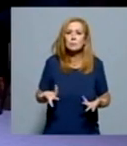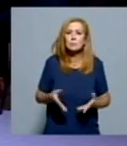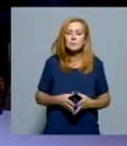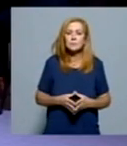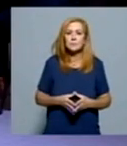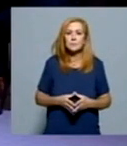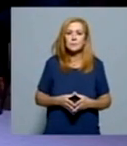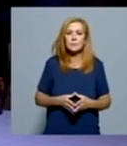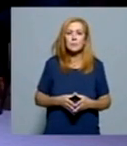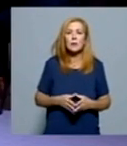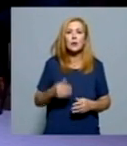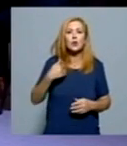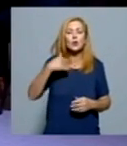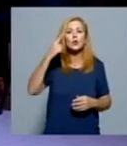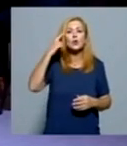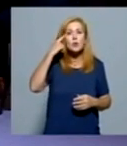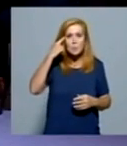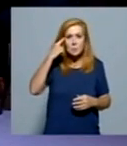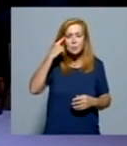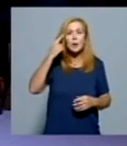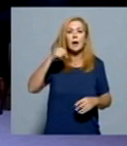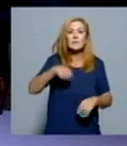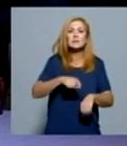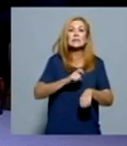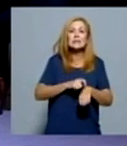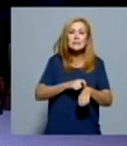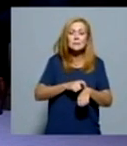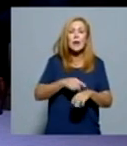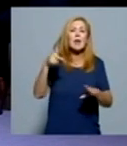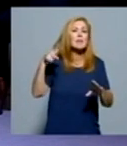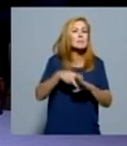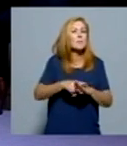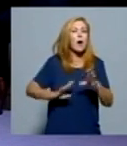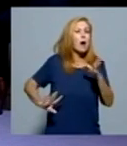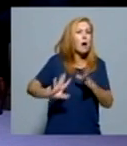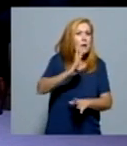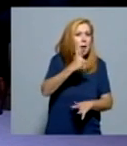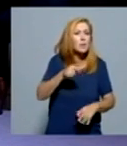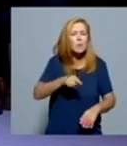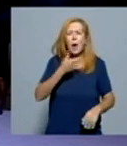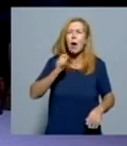Και νομίζω ότι έχουμε μια πολύ μεγάλη ευκαιρία, που είναι το Ταμείο Ανάκαμψης, το οποίο δεν πρέπει να πάει χαμένο.